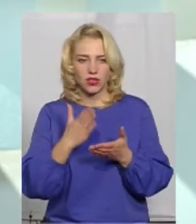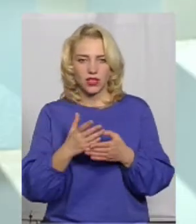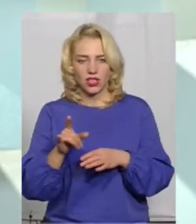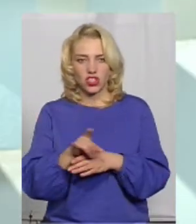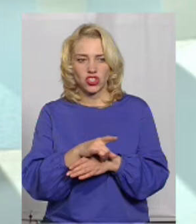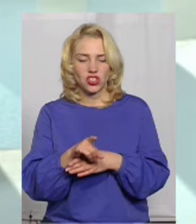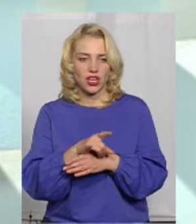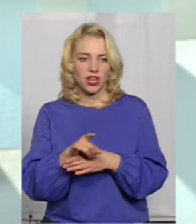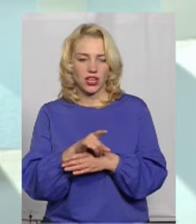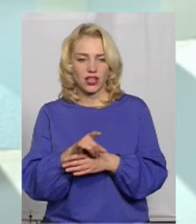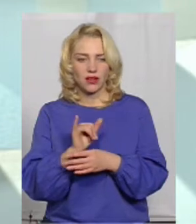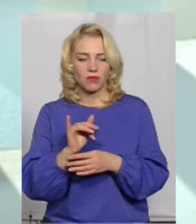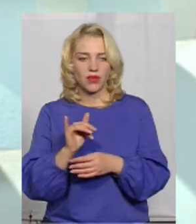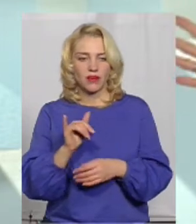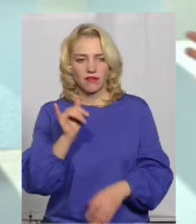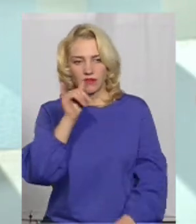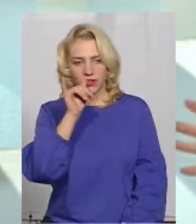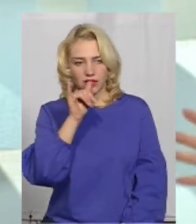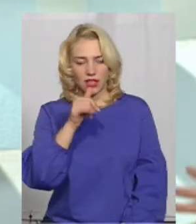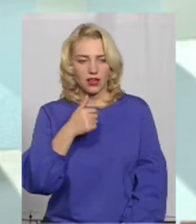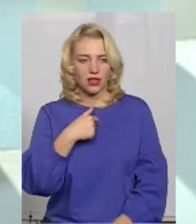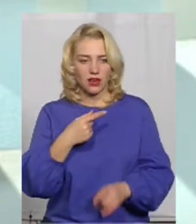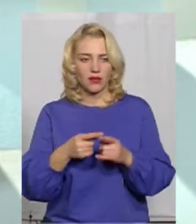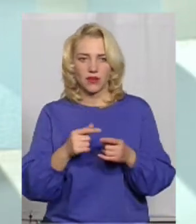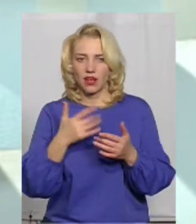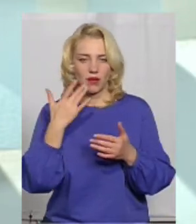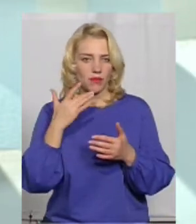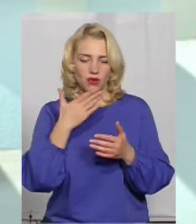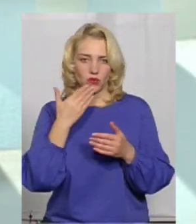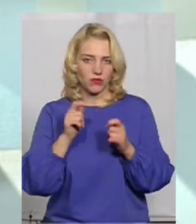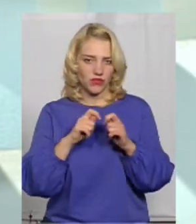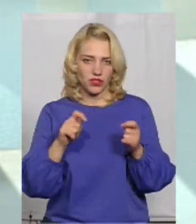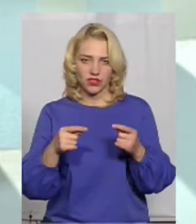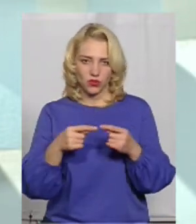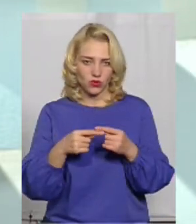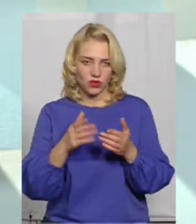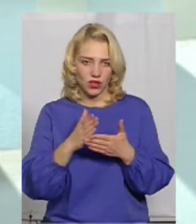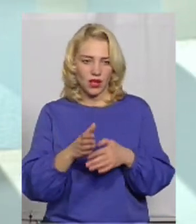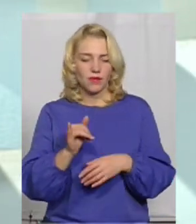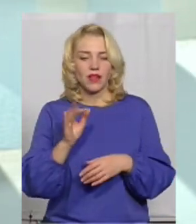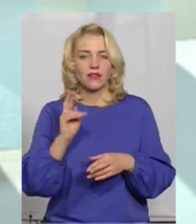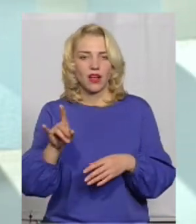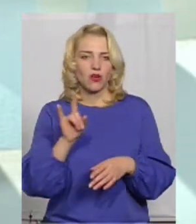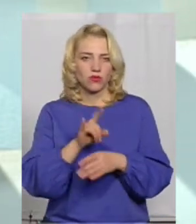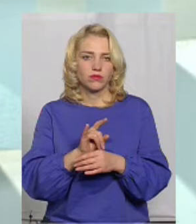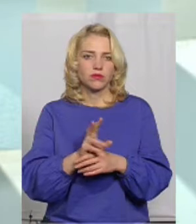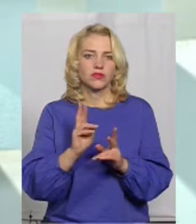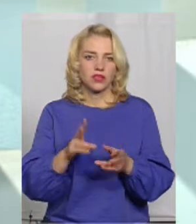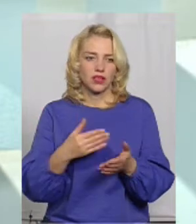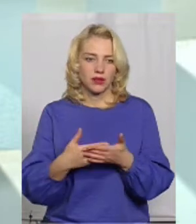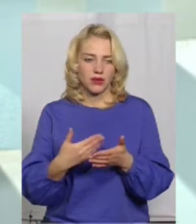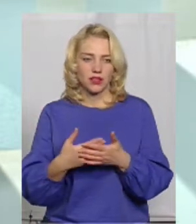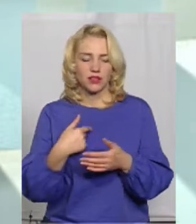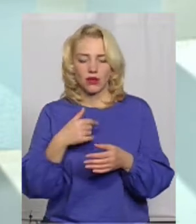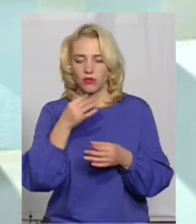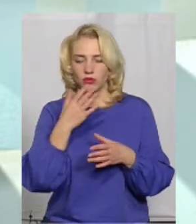шахраїв в Інстаграмі, і це прям, я зараз Америку не відкрила. Як вони розводять? Я можу також взяти